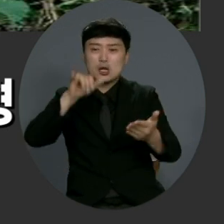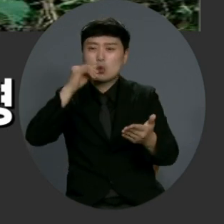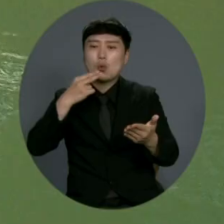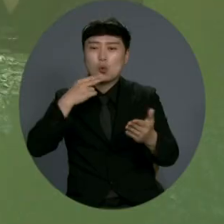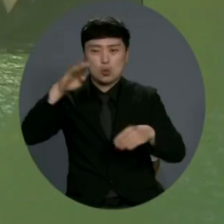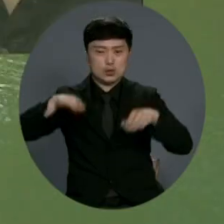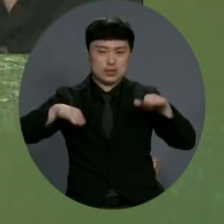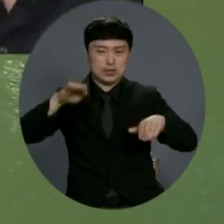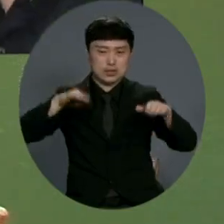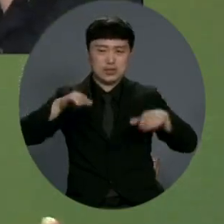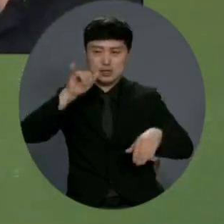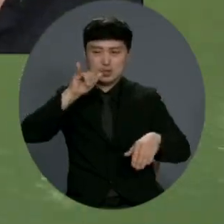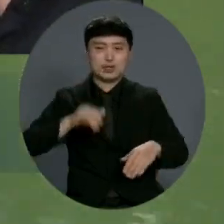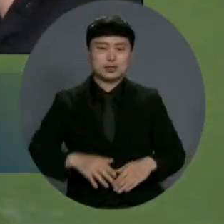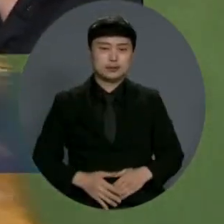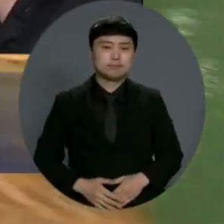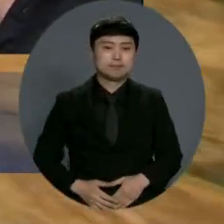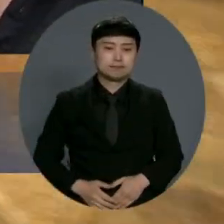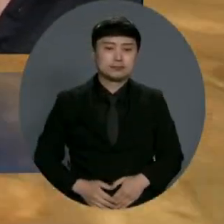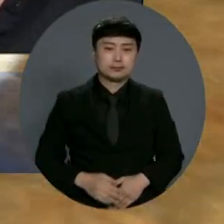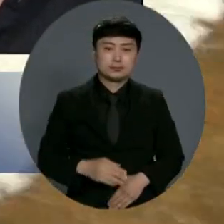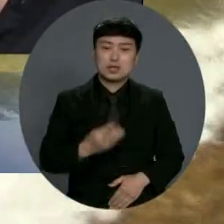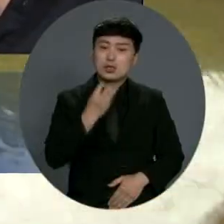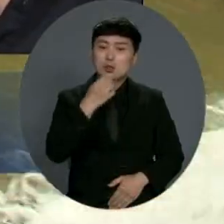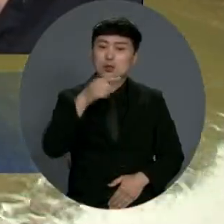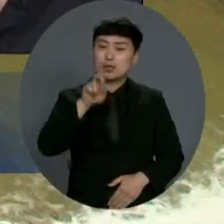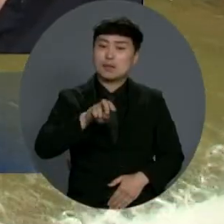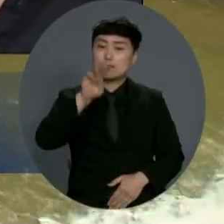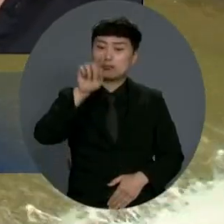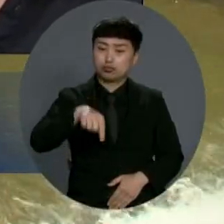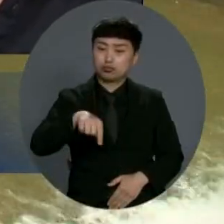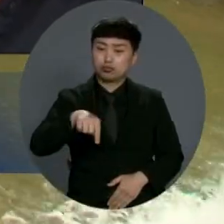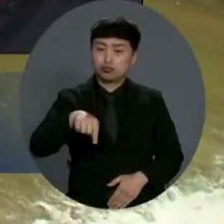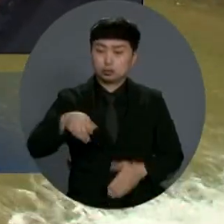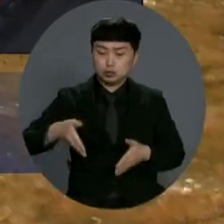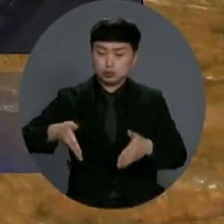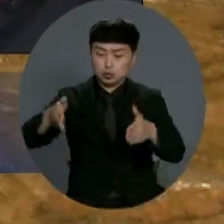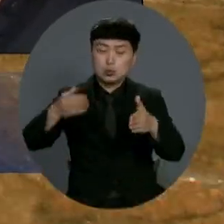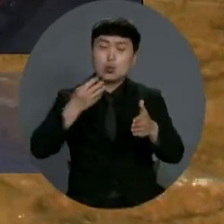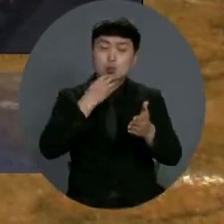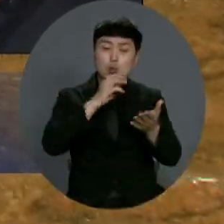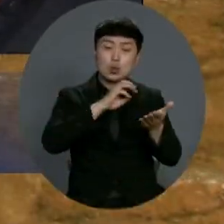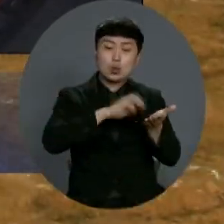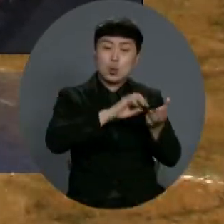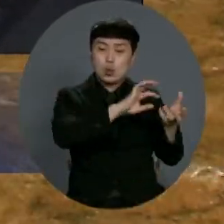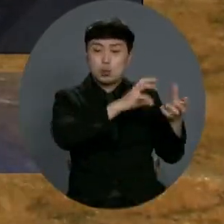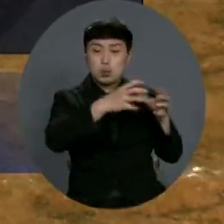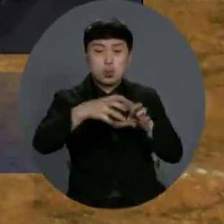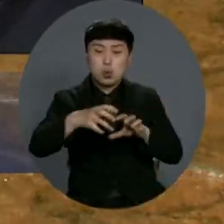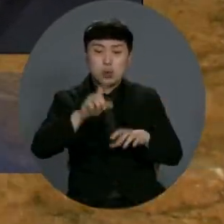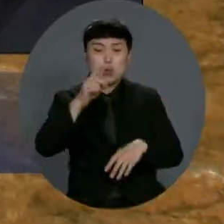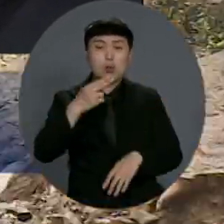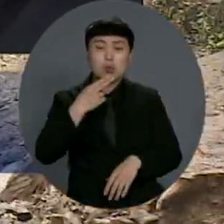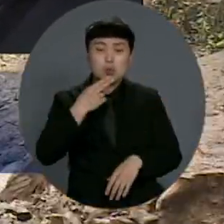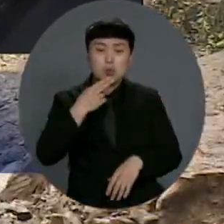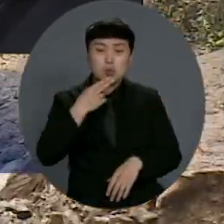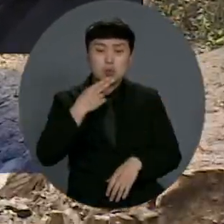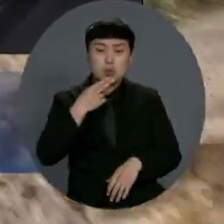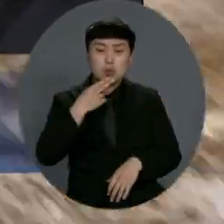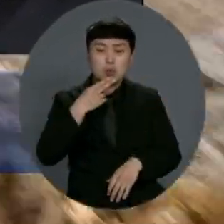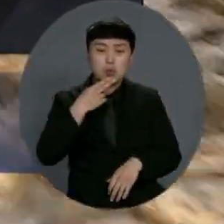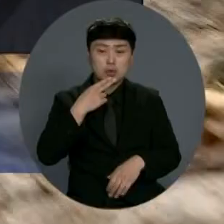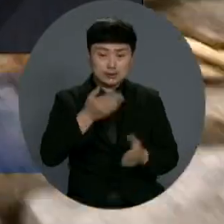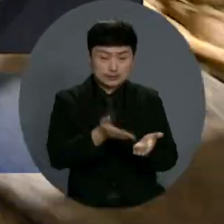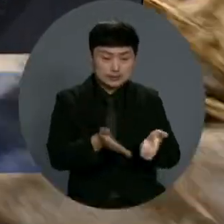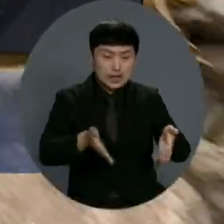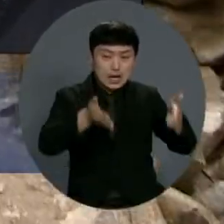엇갈렸습니다. 실질적으로 남부순환로로 돌이라든가 토석이 하나도 흘러내리지 않는 상태가 있었고요. 실제로 그 다음에 이제 시설이